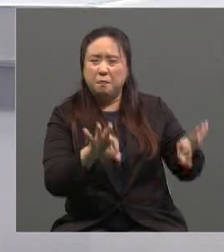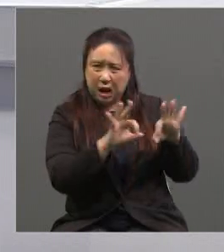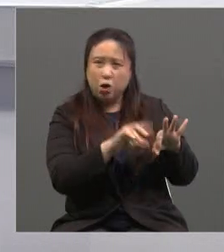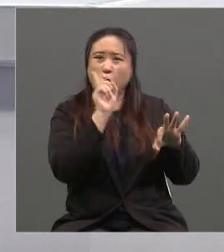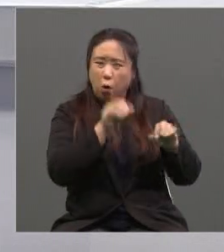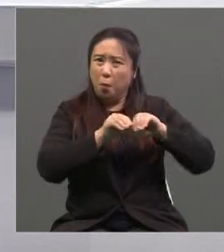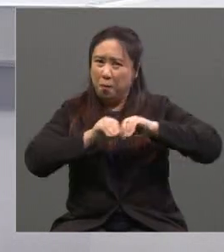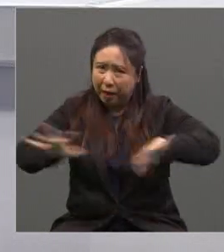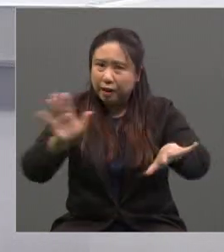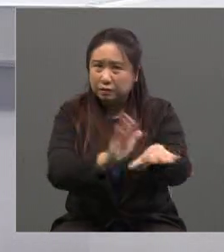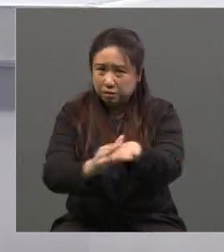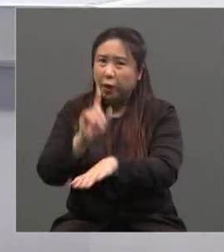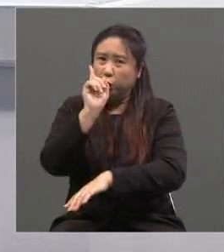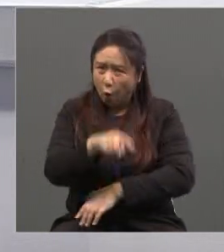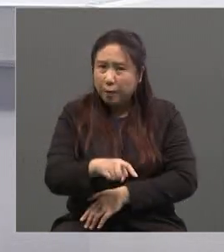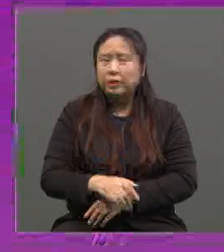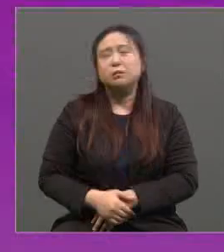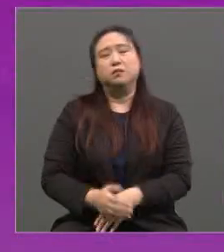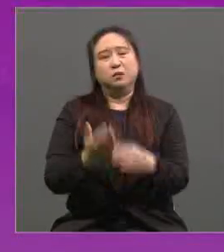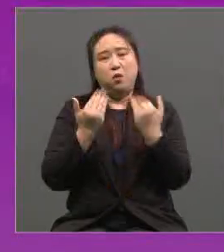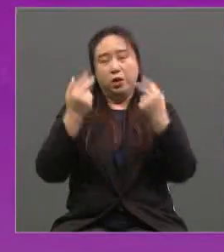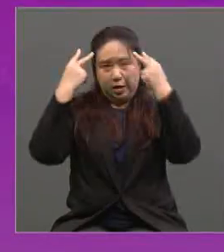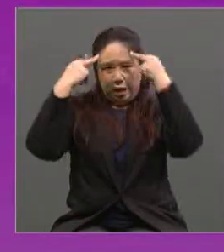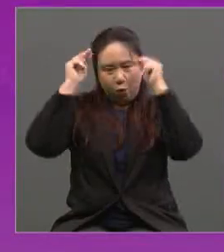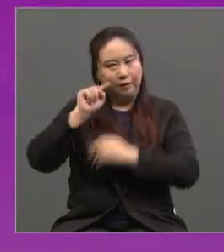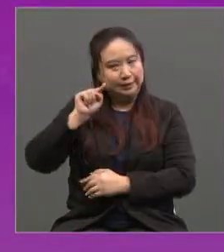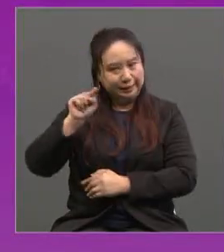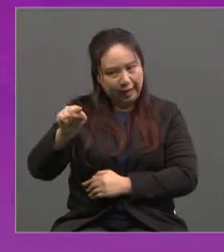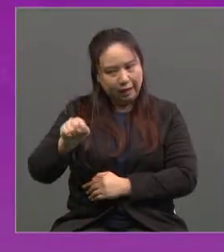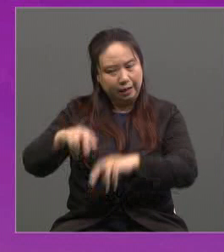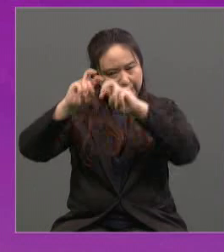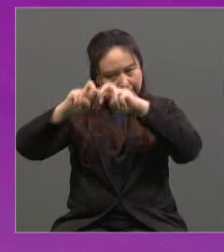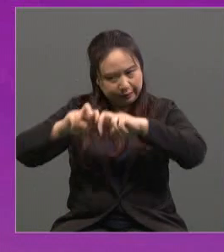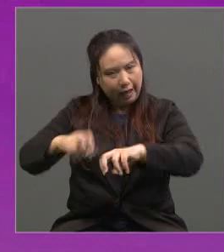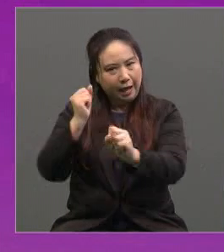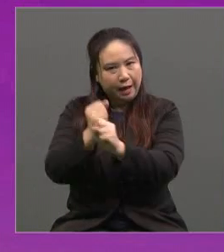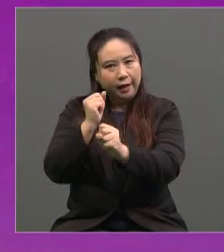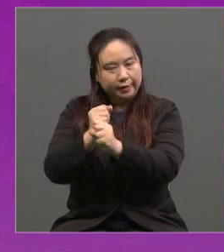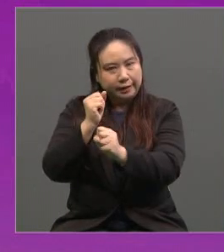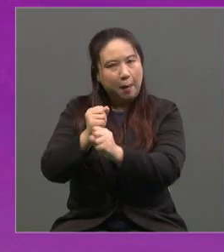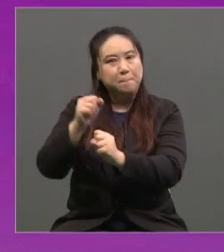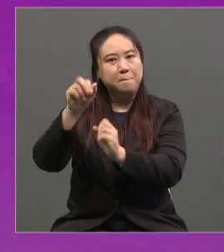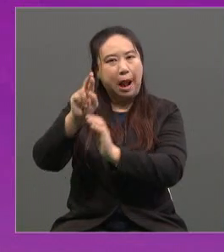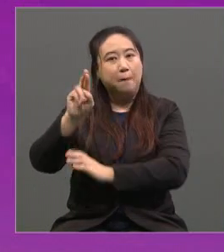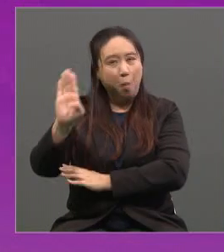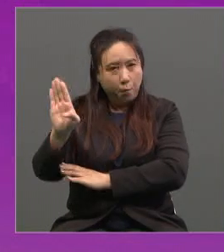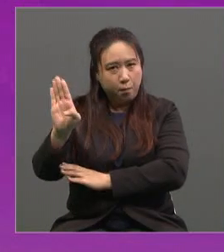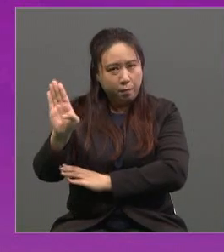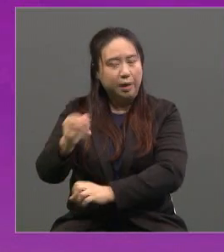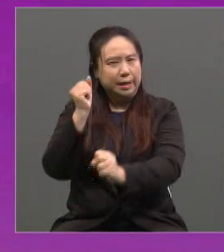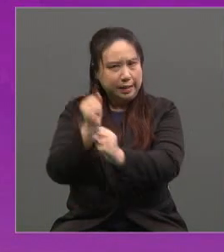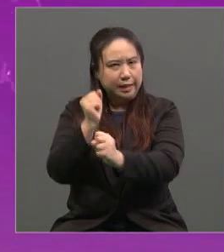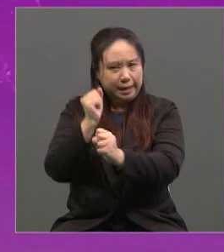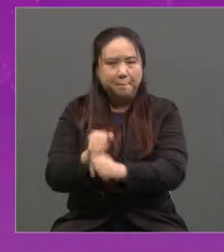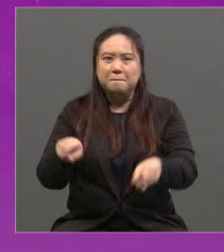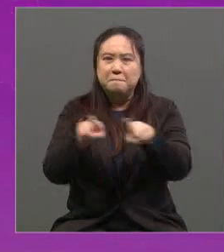สั่งการเร่งด่วนนะครับให้มีการศึกษาทำระบบนะครับทำระบบในเรื่องนี้นะครับเป็นการแจ้ง